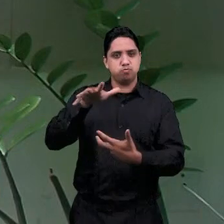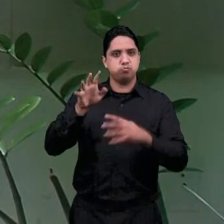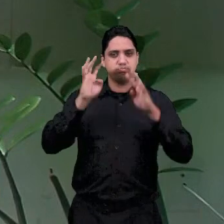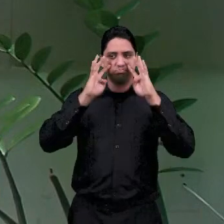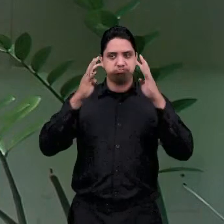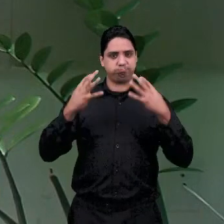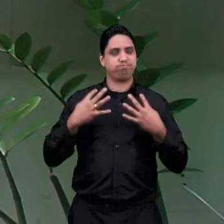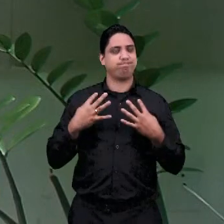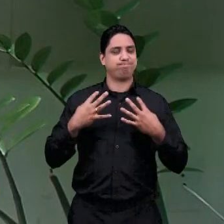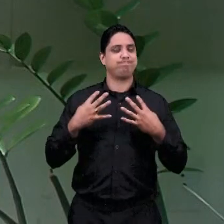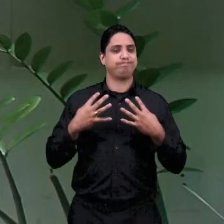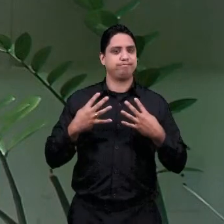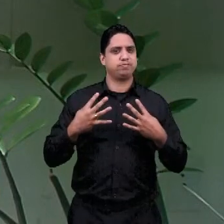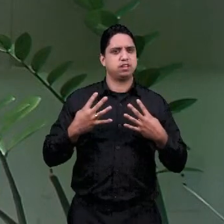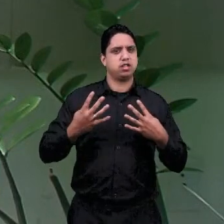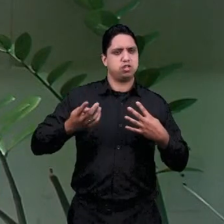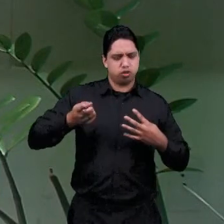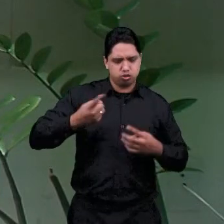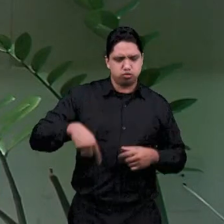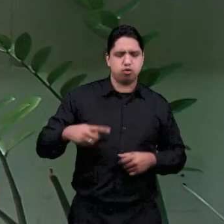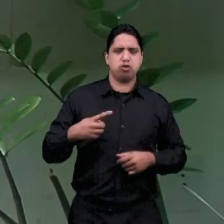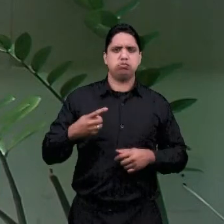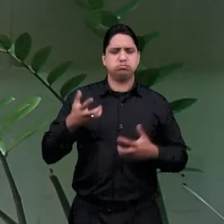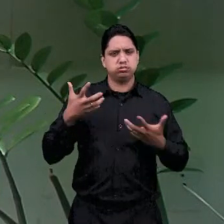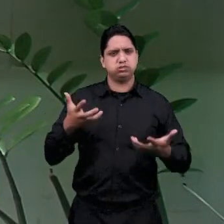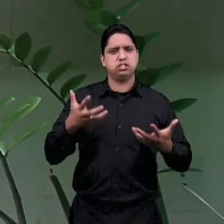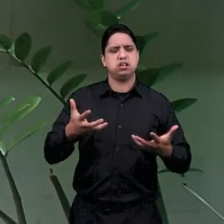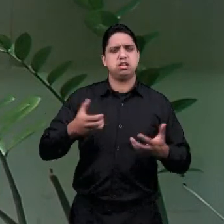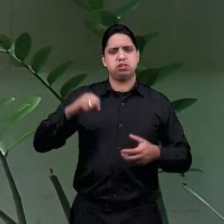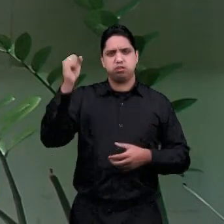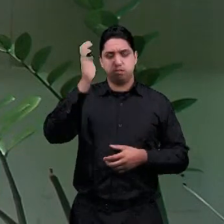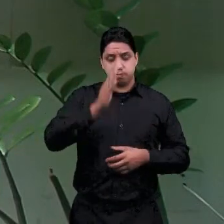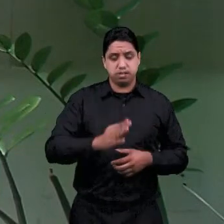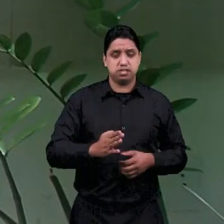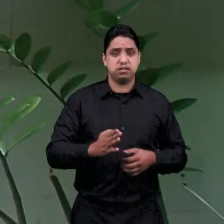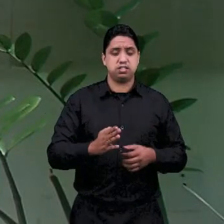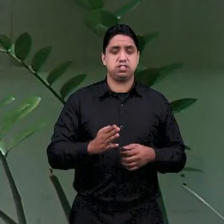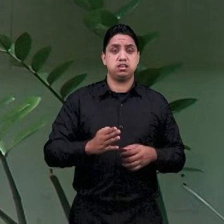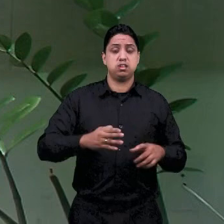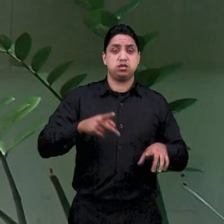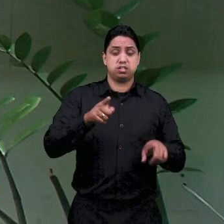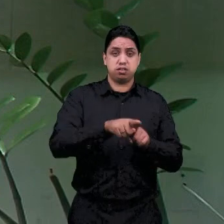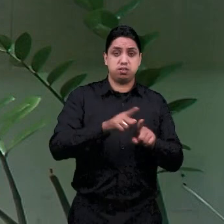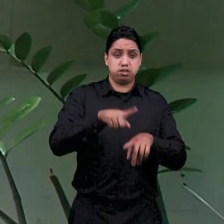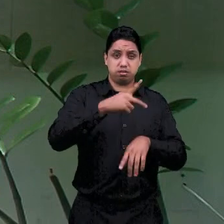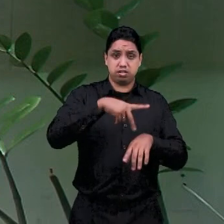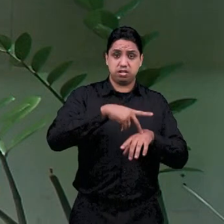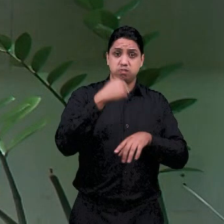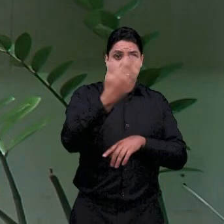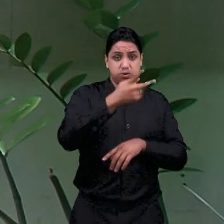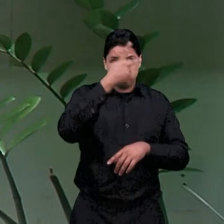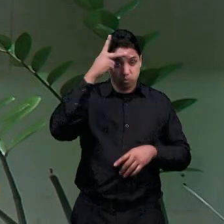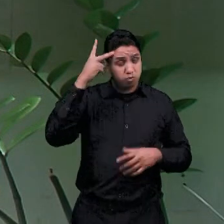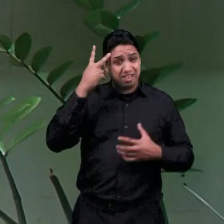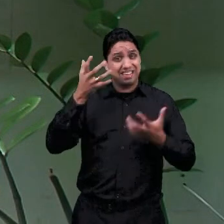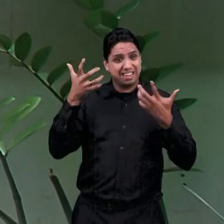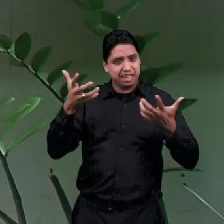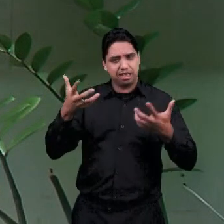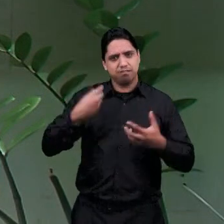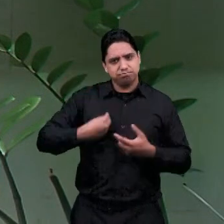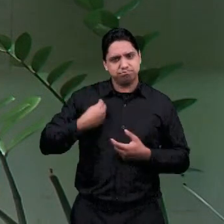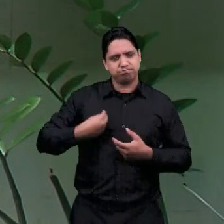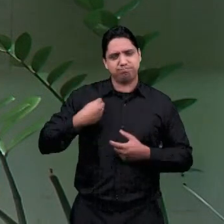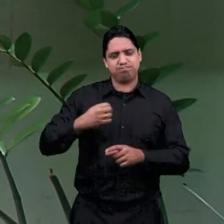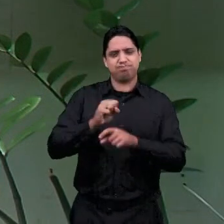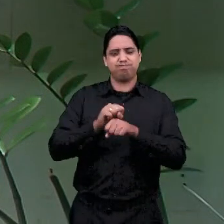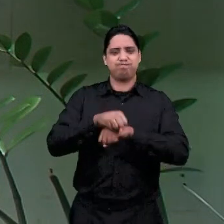y a beaucoup d'intérêt de la part des frères et sœurs du Brésil, de l'étranger, par le séminaire. Mes frères,